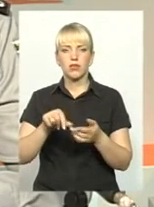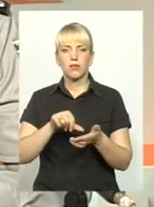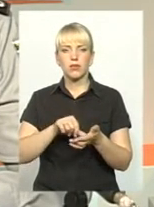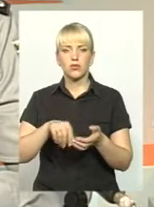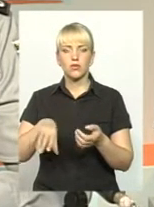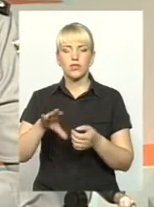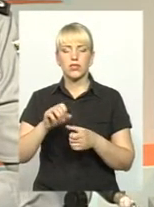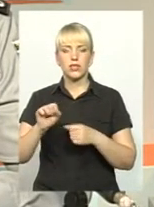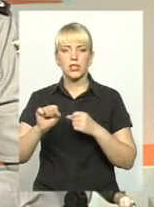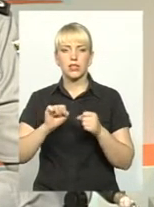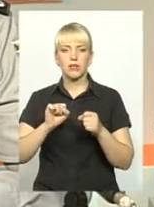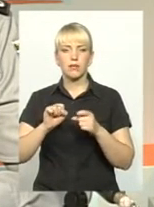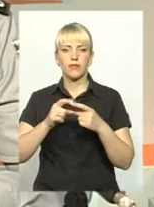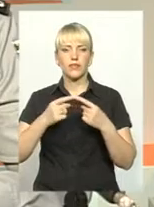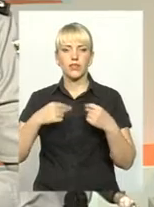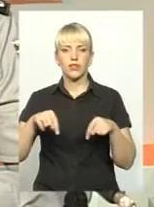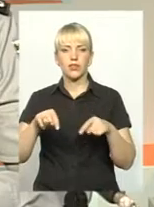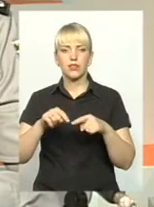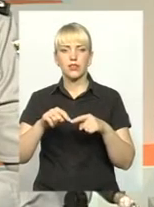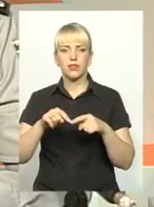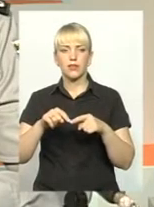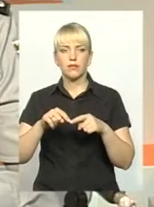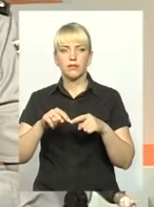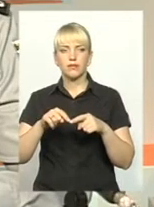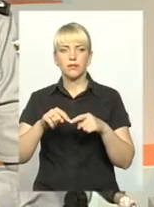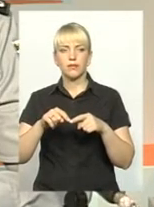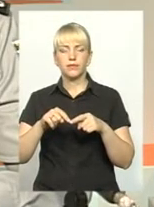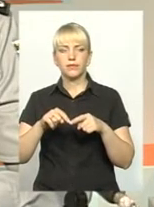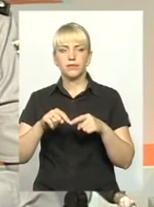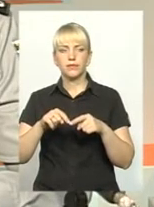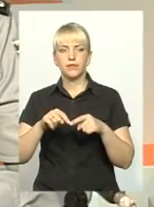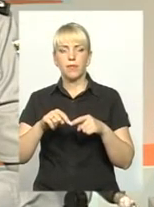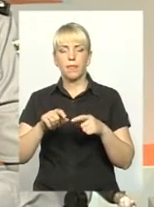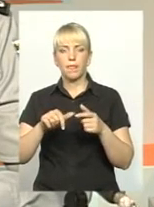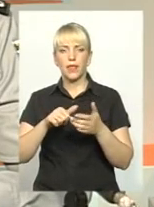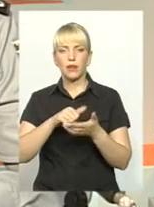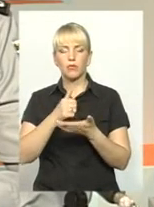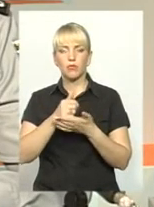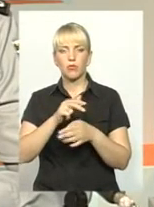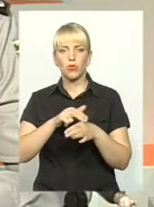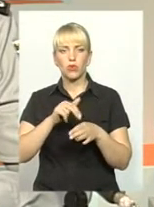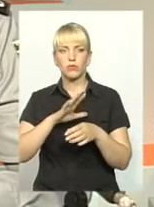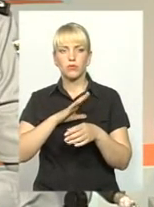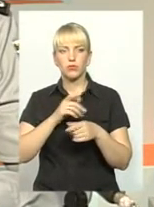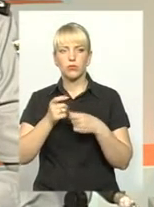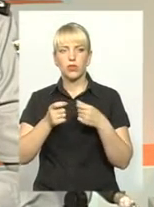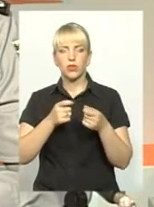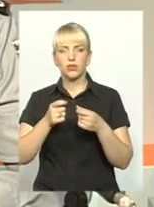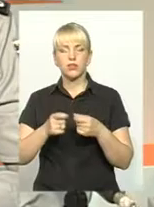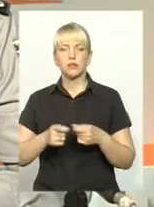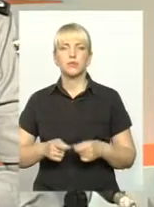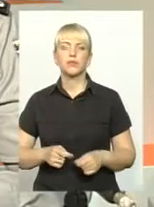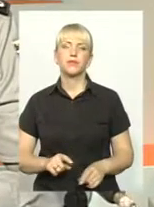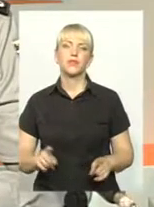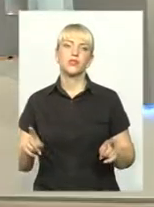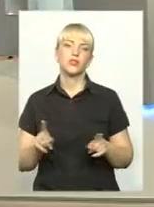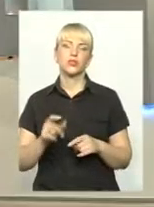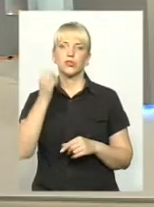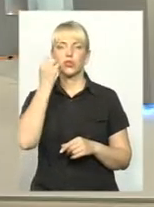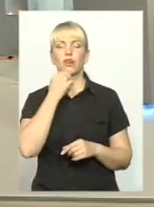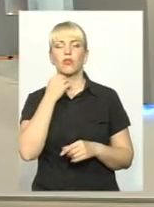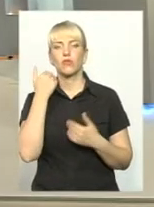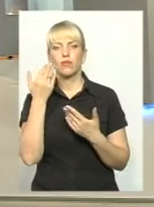керівників відділів та відділень і структурних підрозділів Головного управління національної поліції в мережах. Що ж,